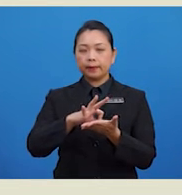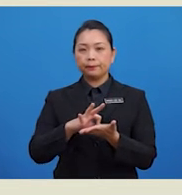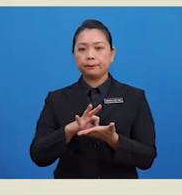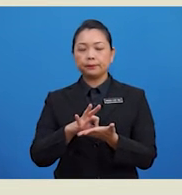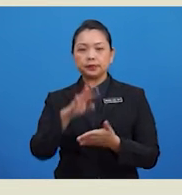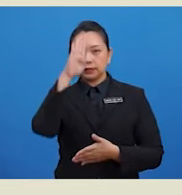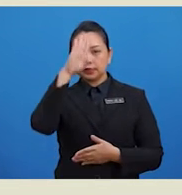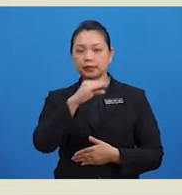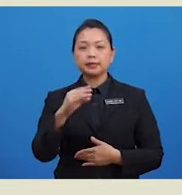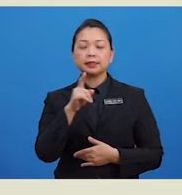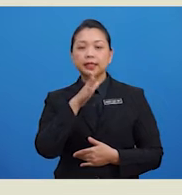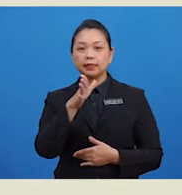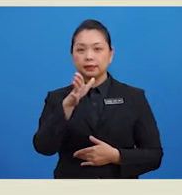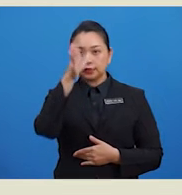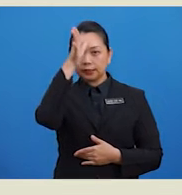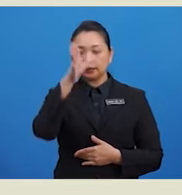ayam jantan.